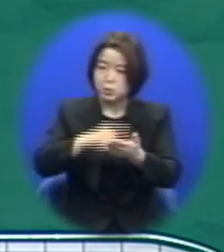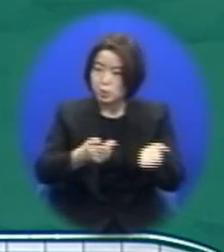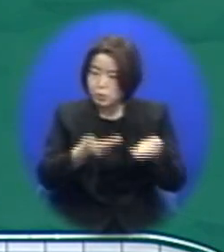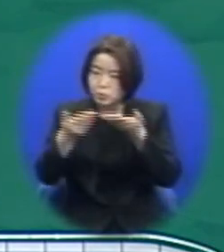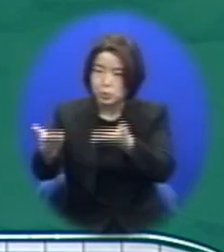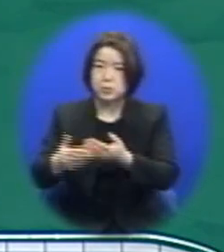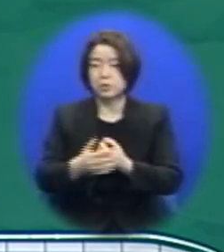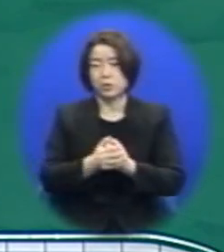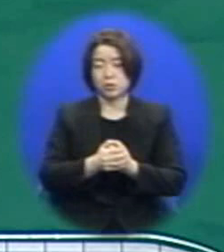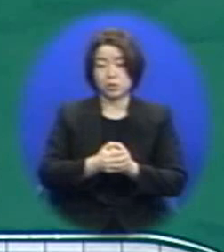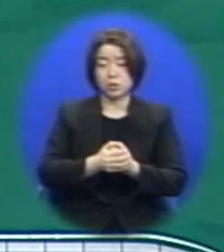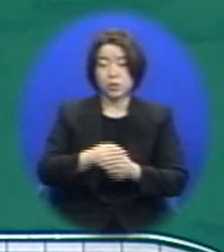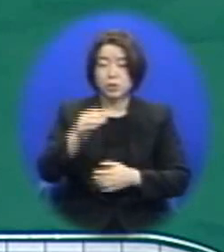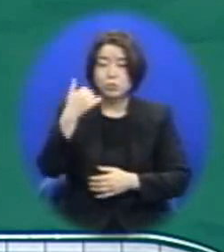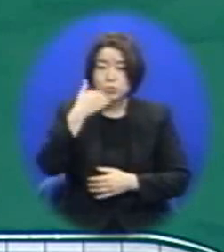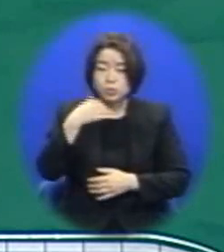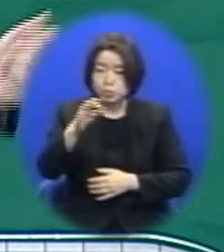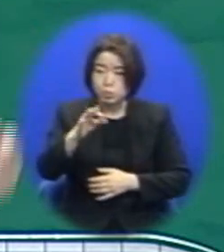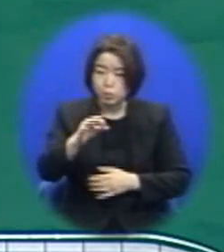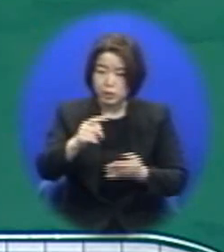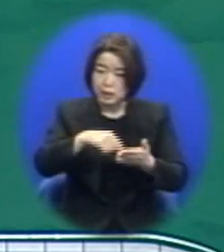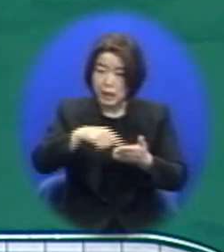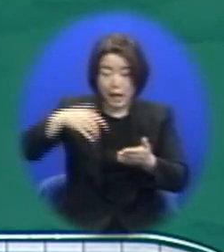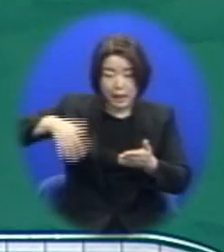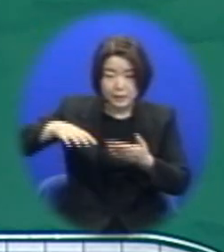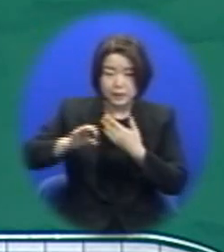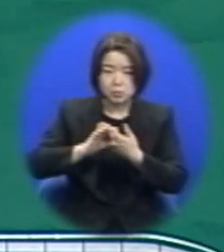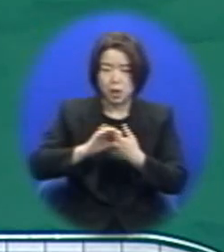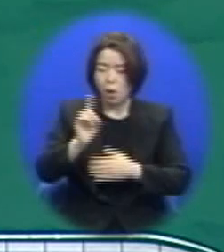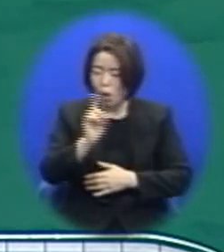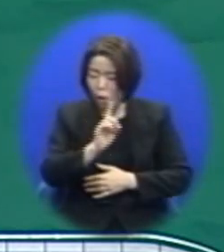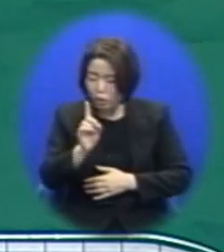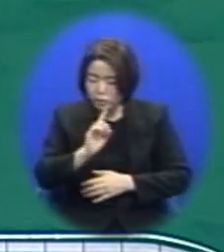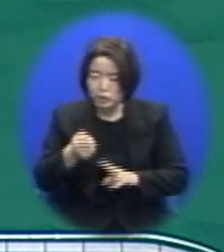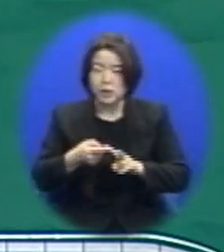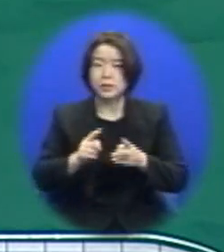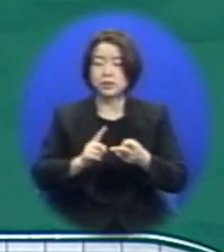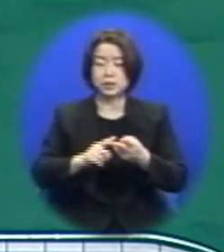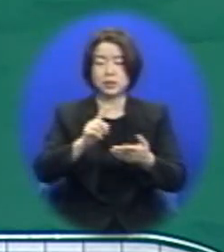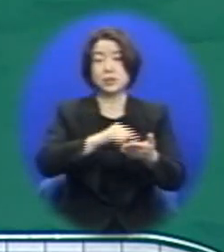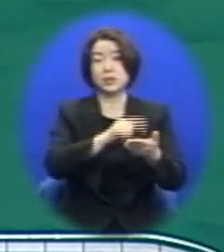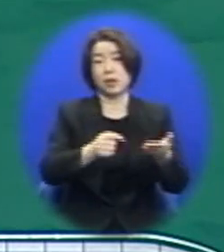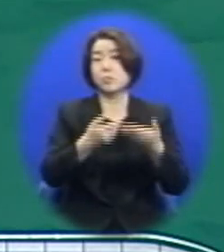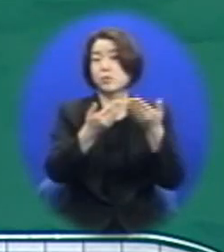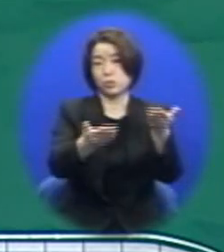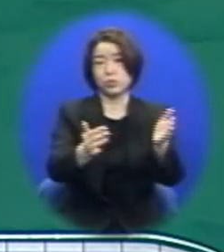돈을 갚지 않고 있다면 어떻게 해서든지 그것을 갚았어요. 왜?